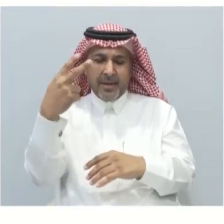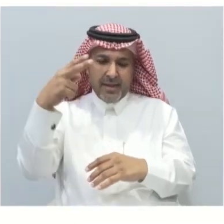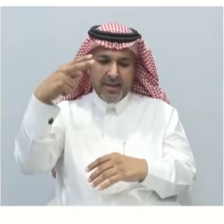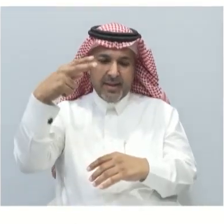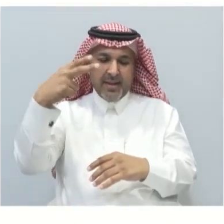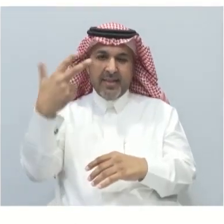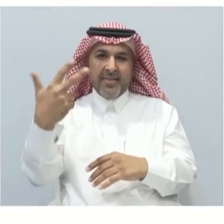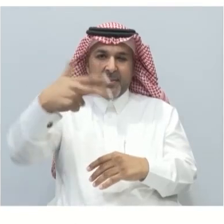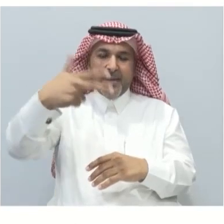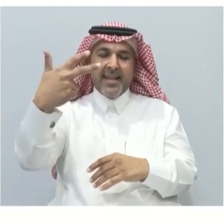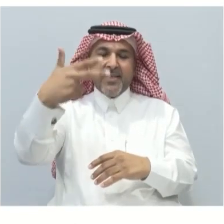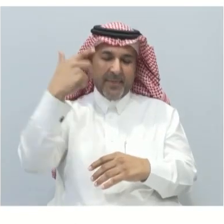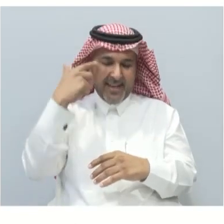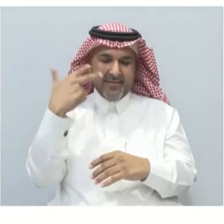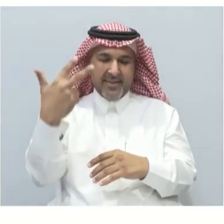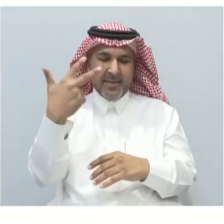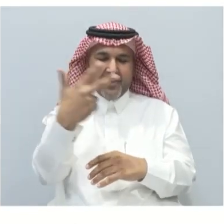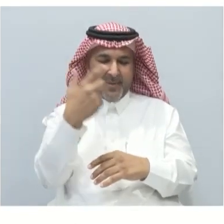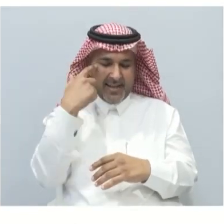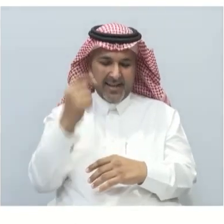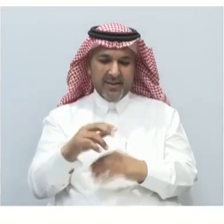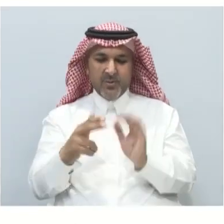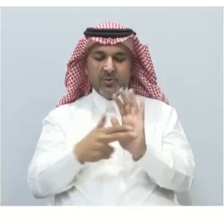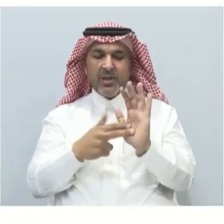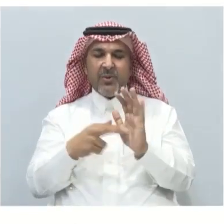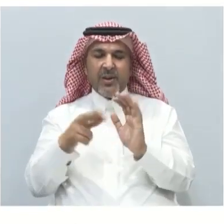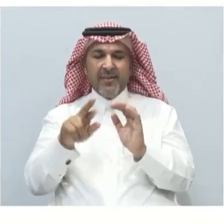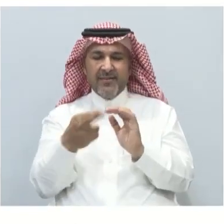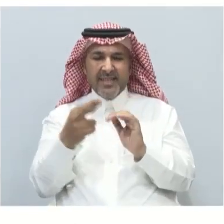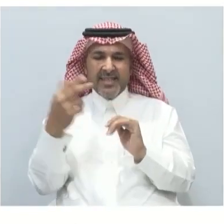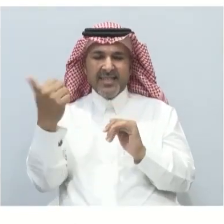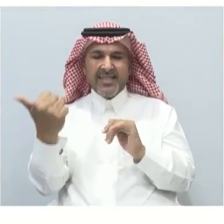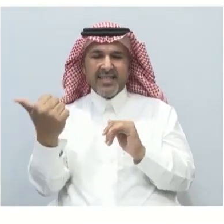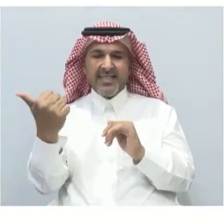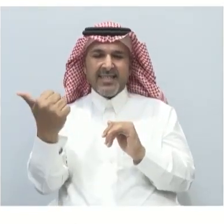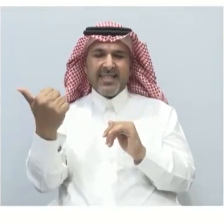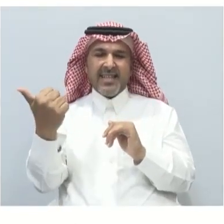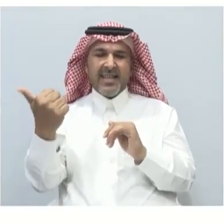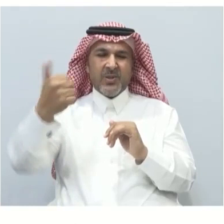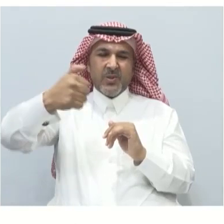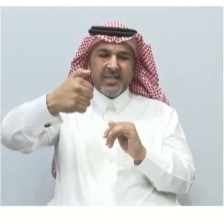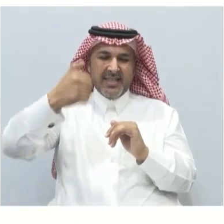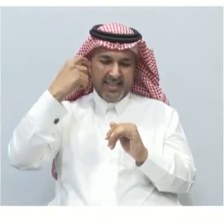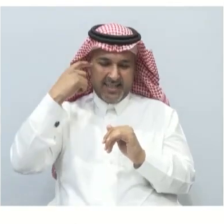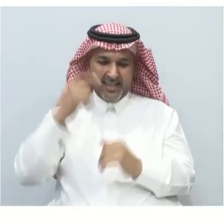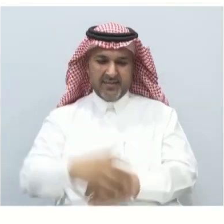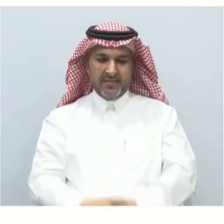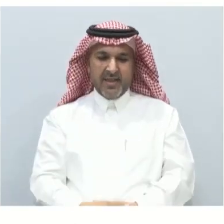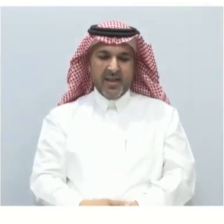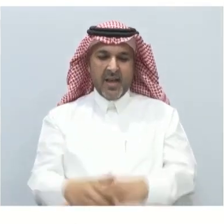و888 ف66 هل طبعا نقول ريالا اذا هو في البدايه استثمر